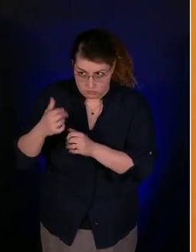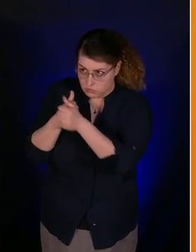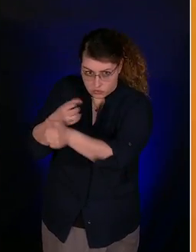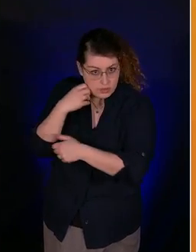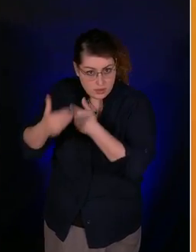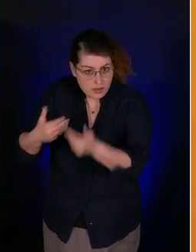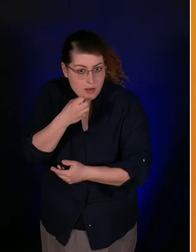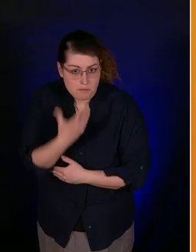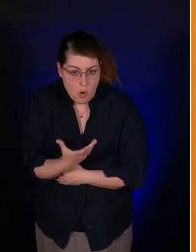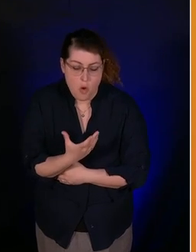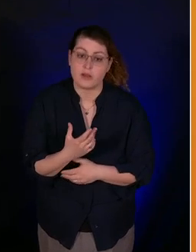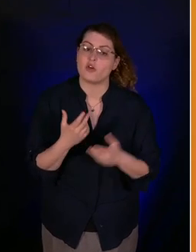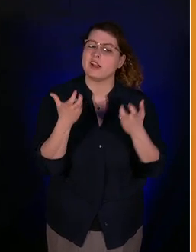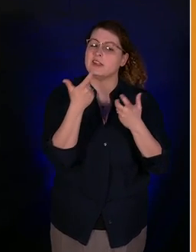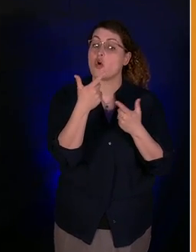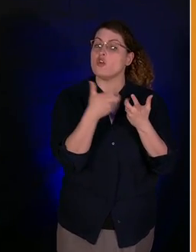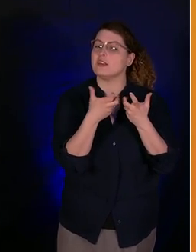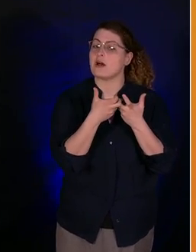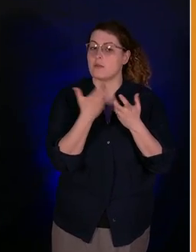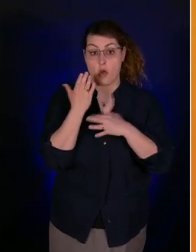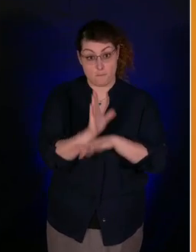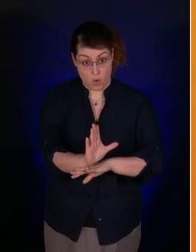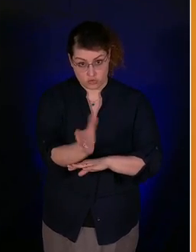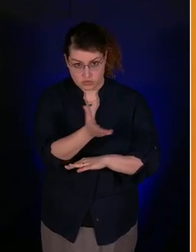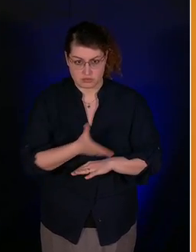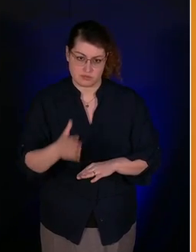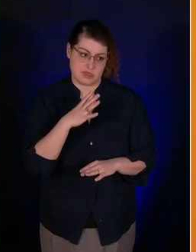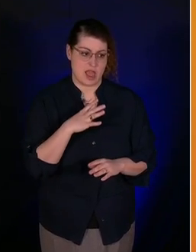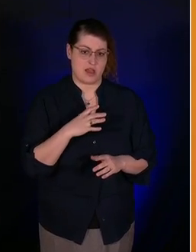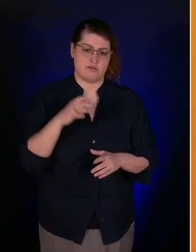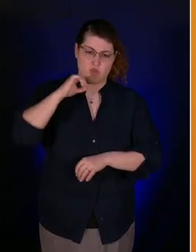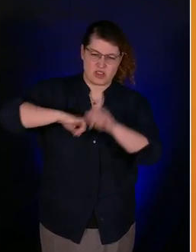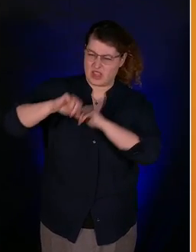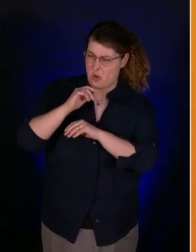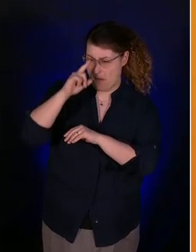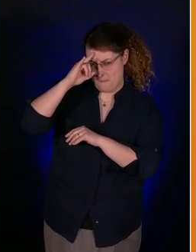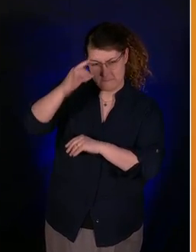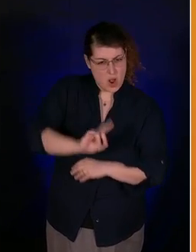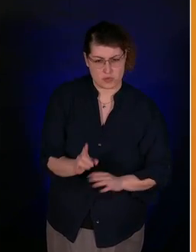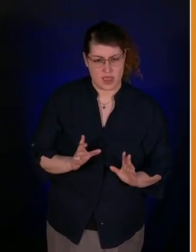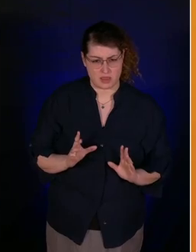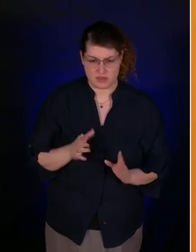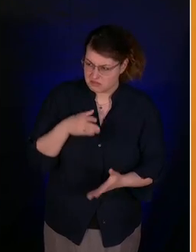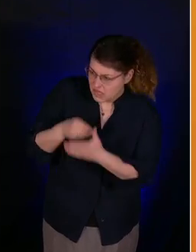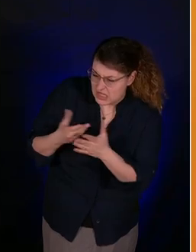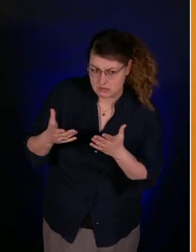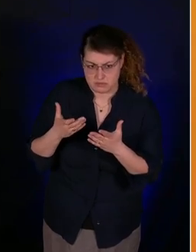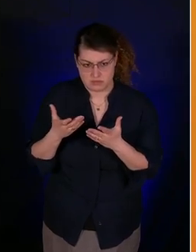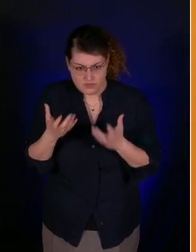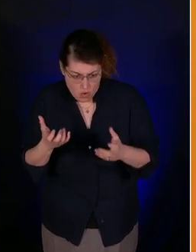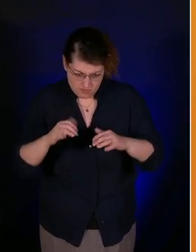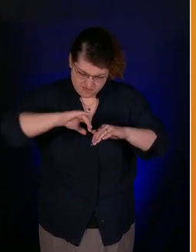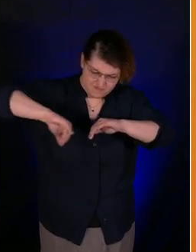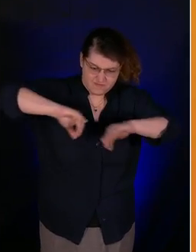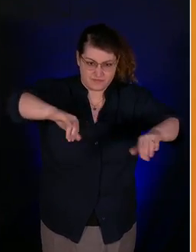deux exemples sont donc là pour démontrer le caractère profondément malhonnête des organisations qui participent volontairement à diviser, à affaiblir